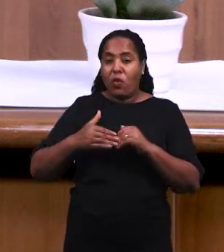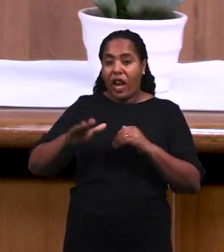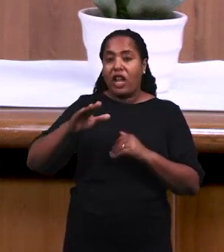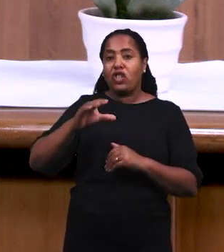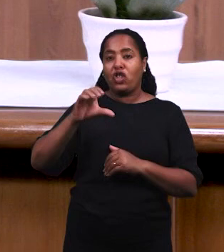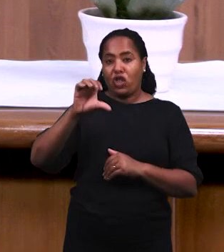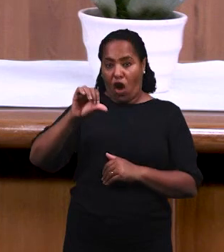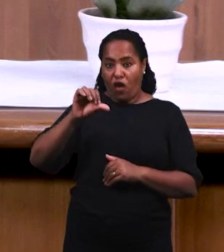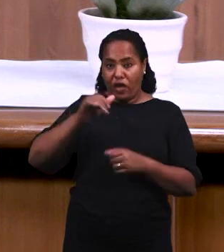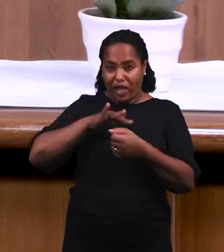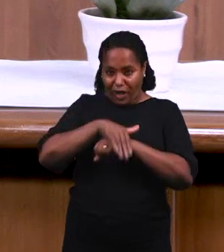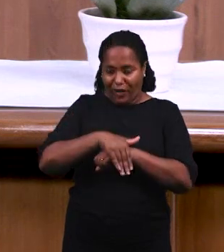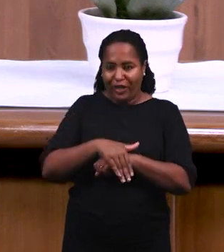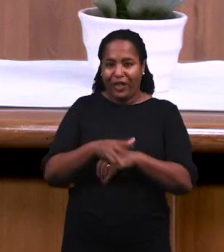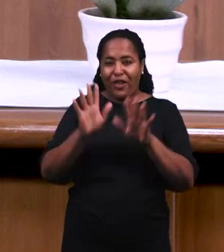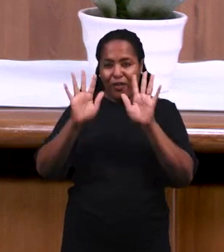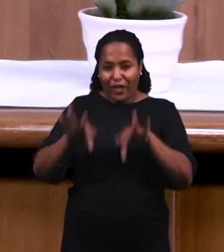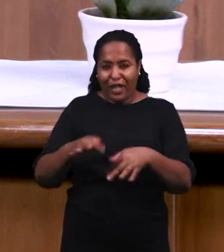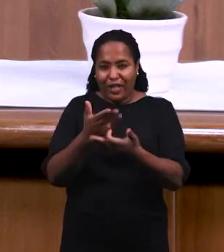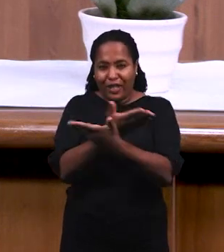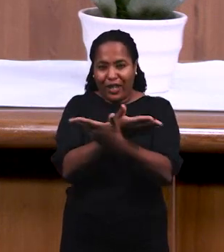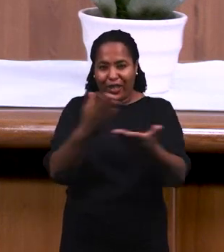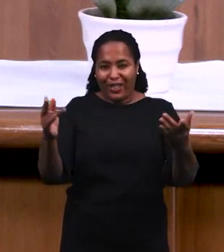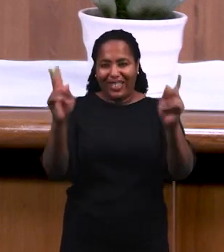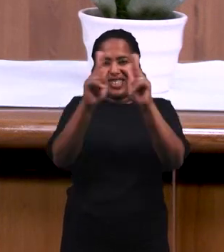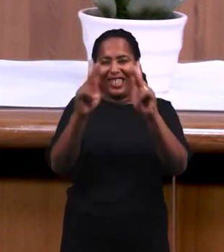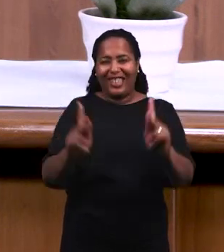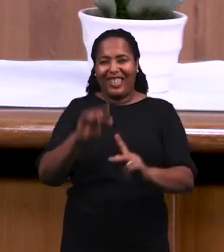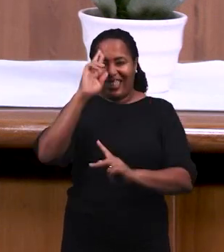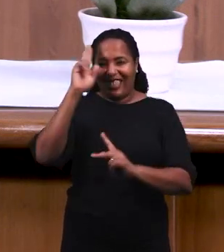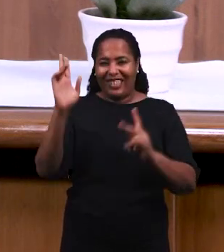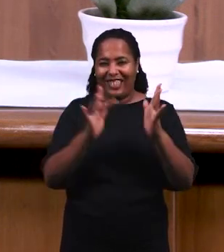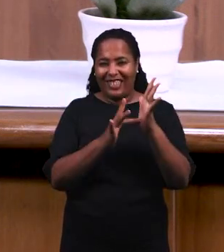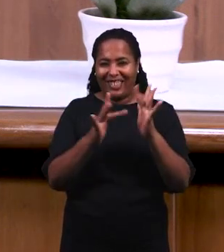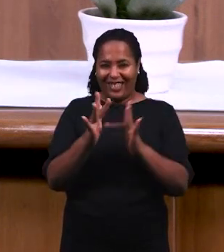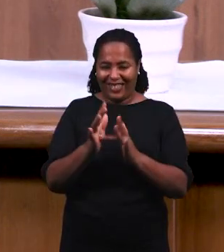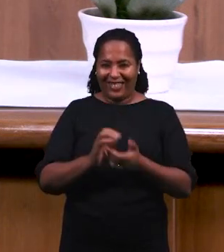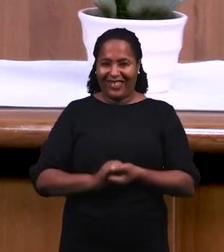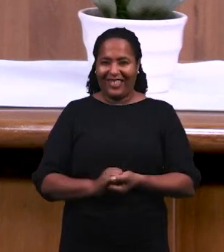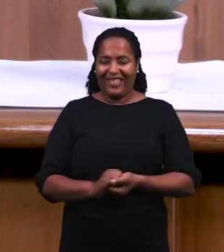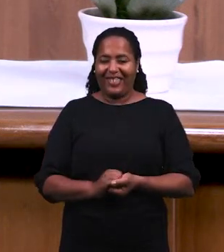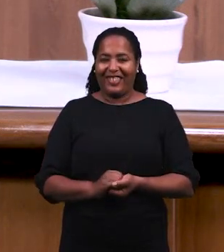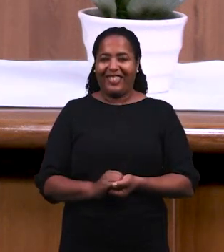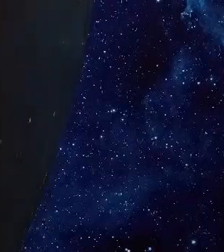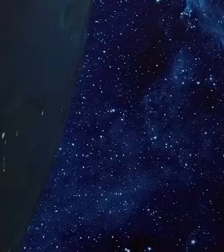21 часа по Бразилии она транслируется. Мы прощаемся и желаем всем вам мир Божий.